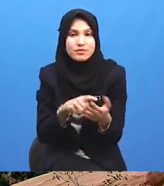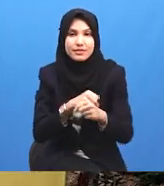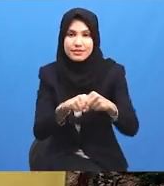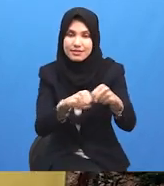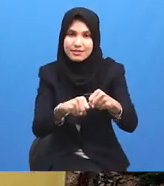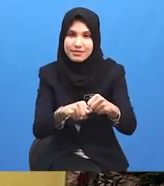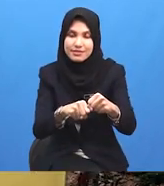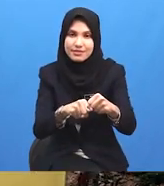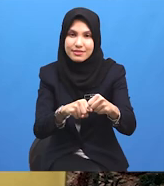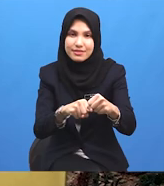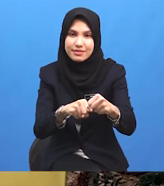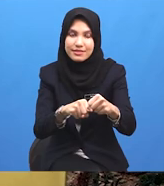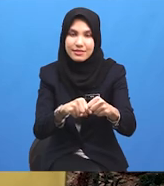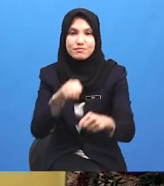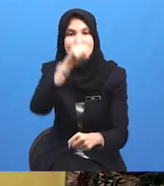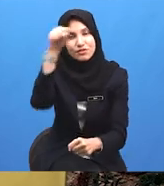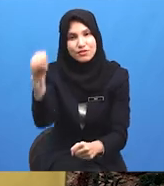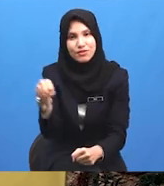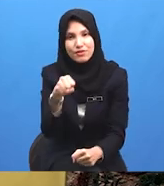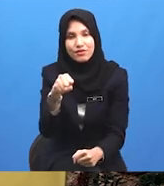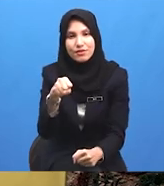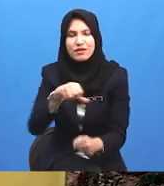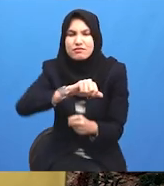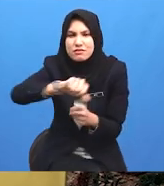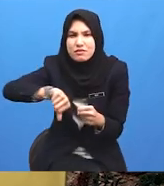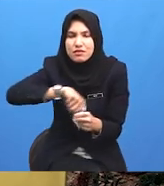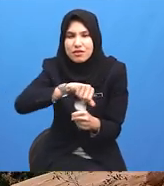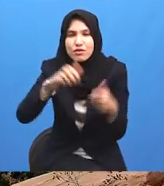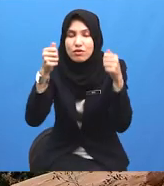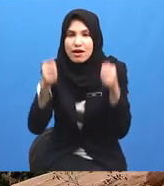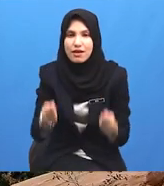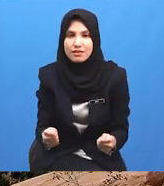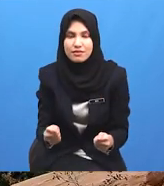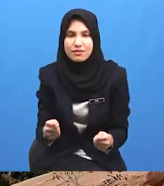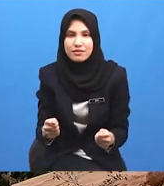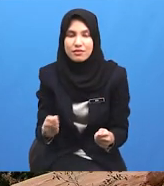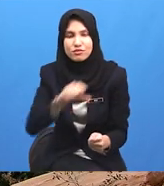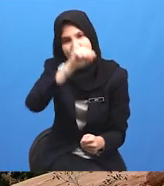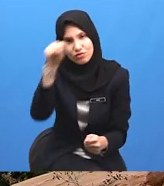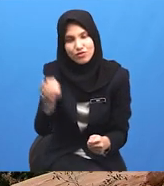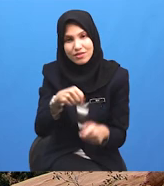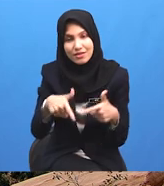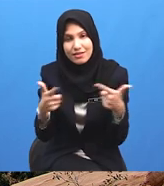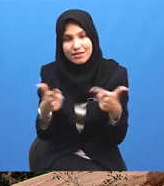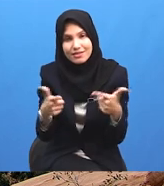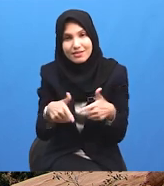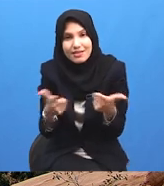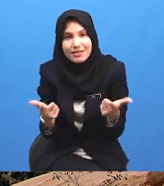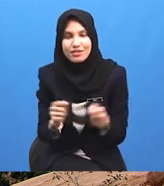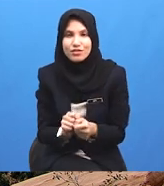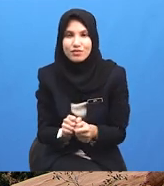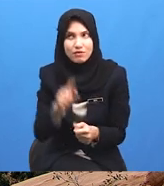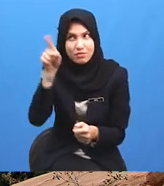suria yang dikelilingi oleh ahli suria yang lain. Selain itu, matahari